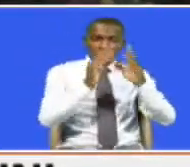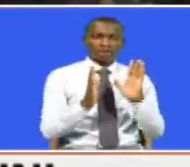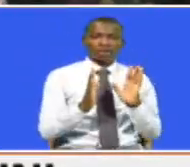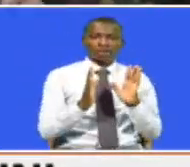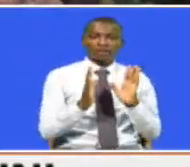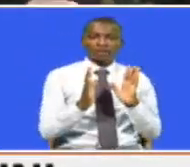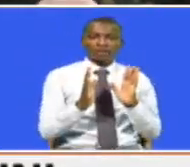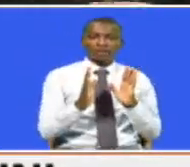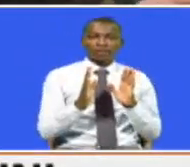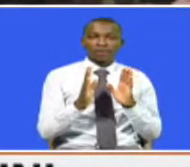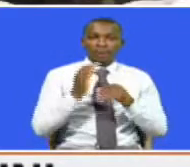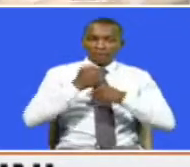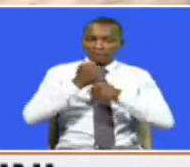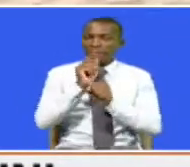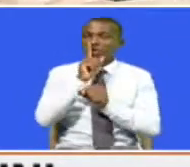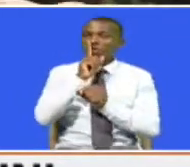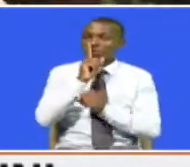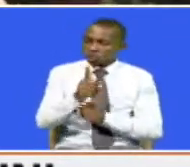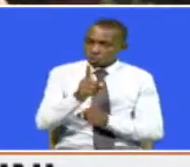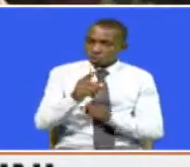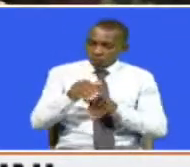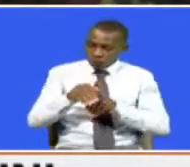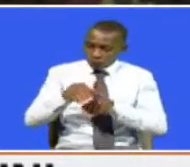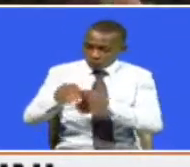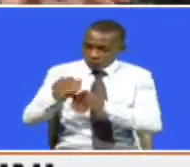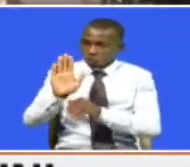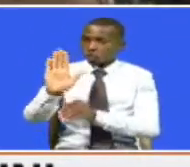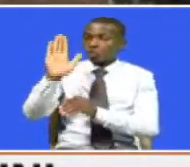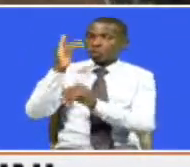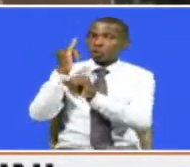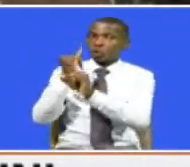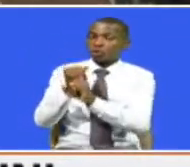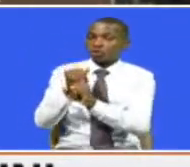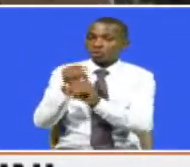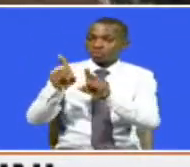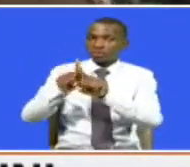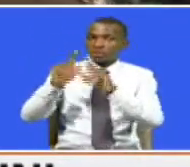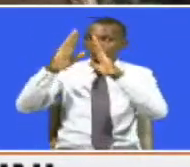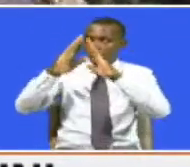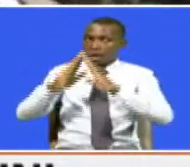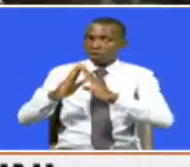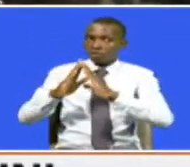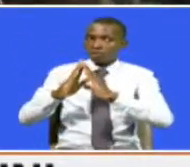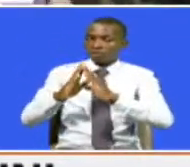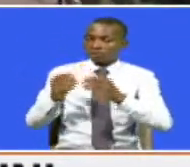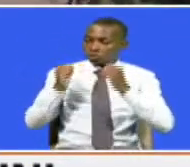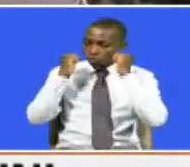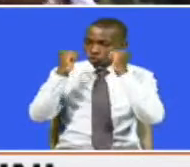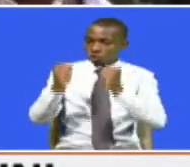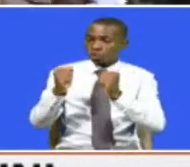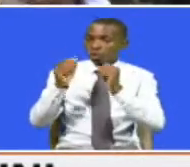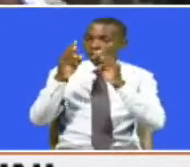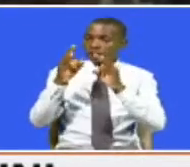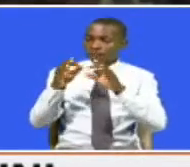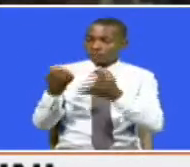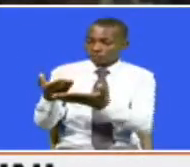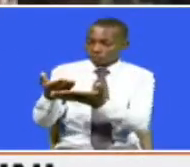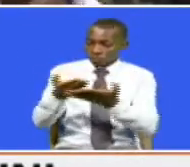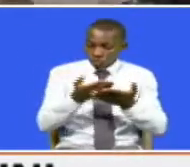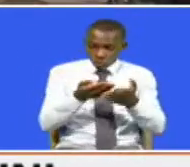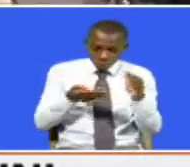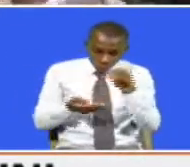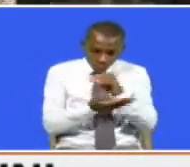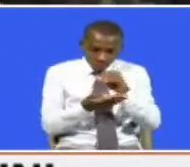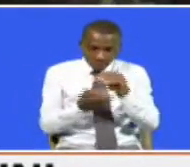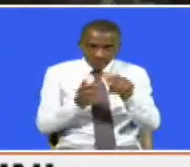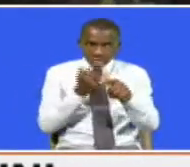architect, hakikisha kwamba unafuata kazi yako na ule mjengo unajengwa uwe ni mjengo imara, na ukichukua pesa ya hongo hiyo